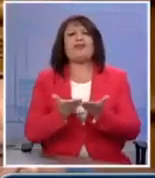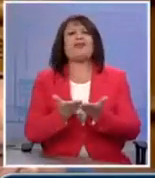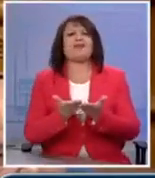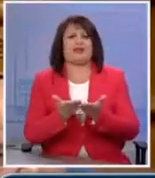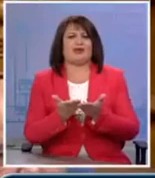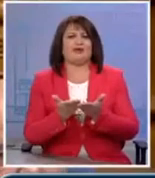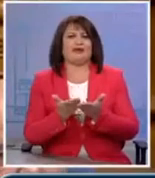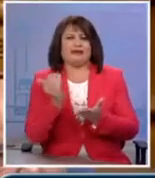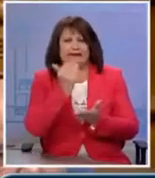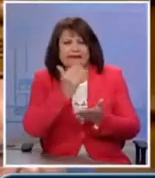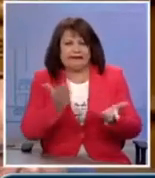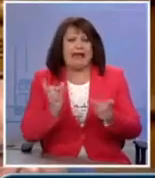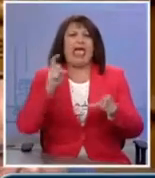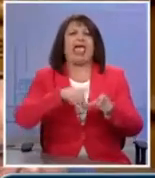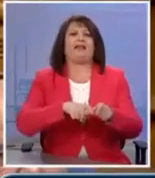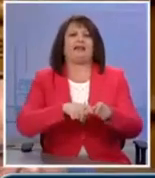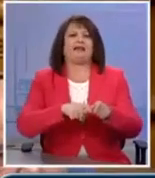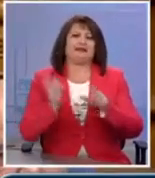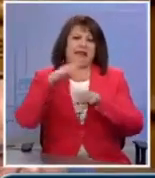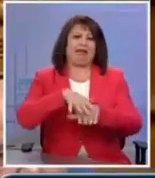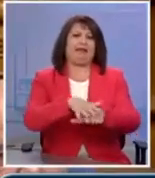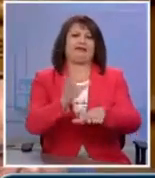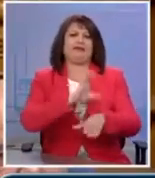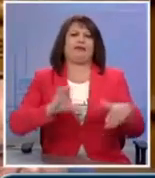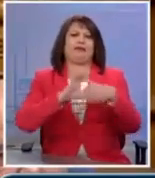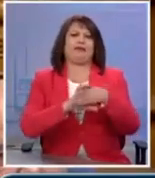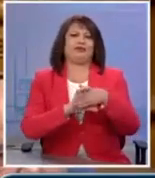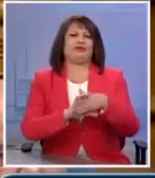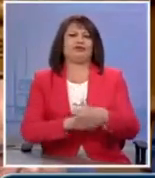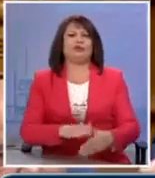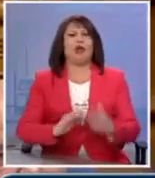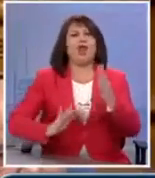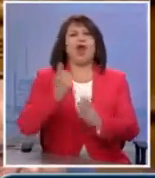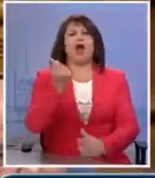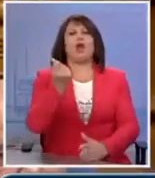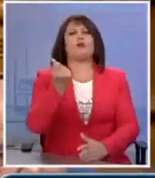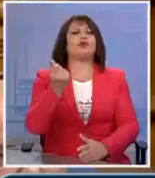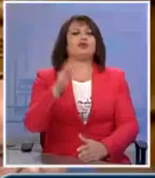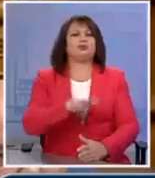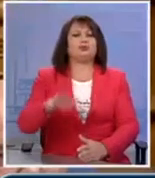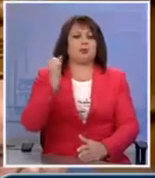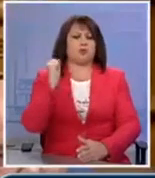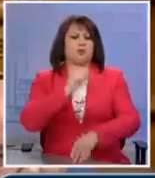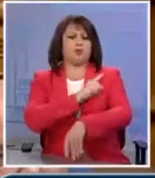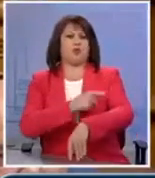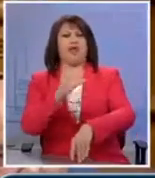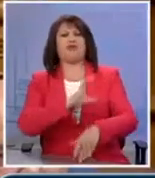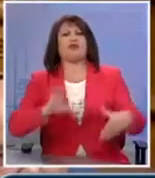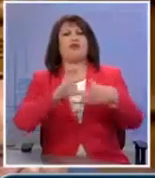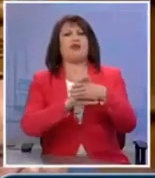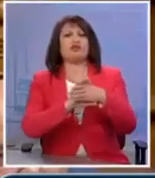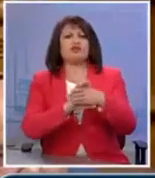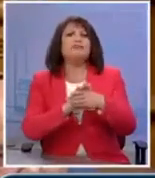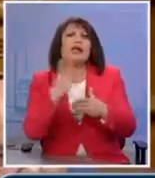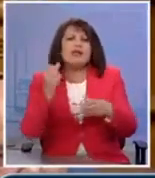ζέση. Διότι έχουν μια πολύ μεγάλη οικονομική ανάπτυξη, είναι περιφερειακή δύναμη. Η Ευρωπαϊκή Ένωση αντιμετωπίζει